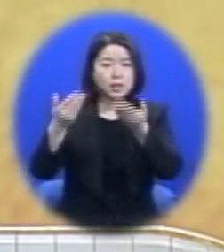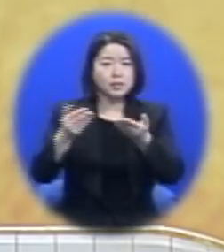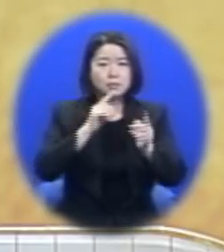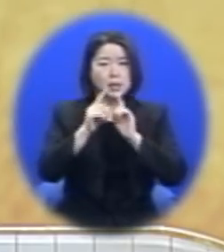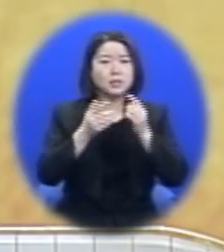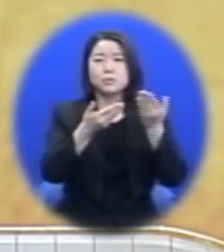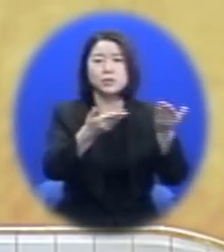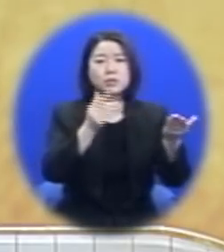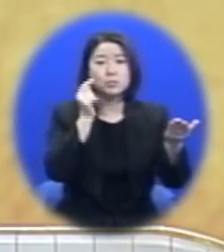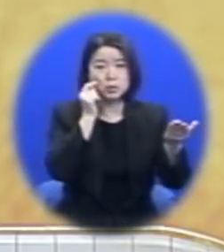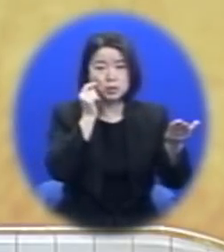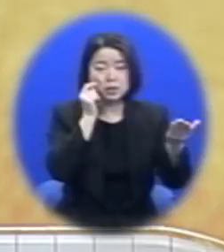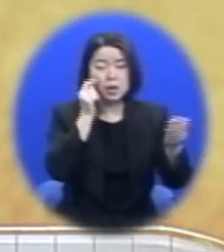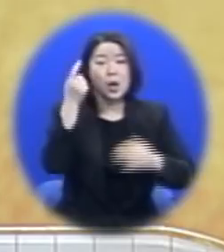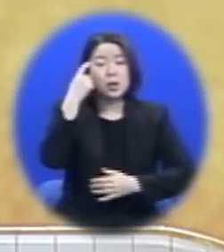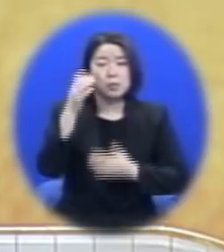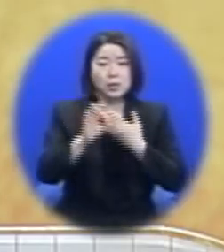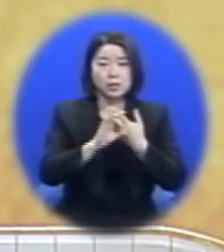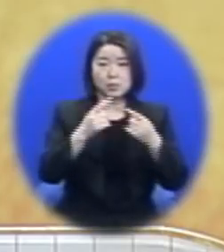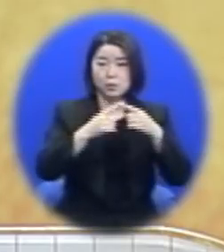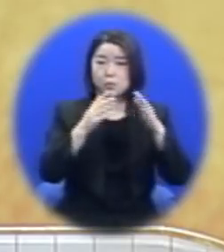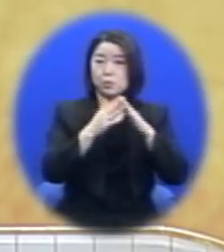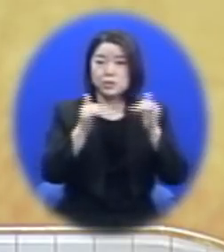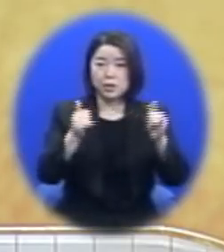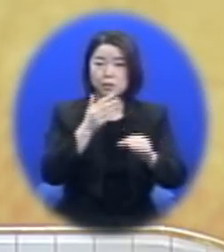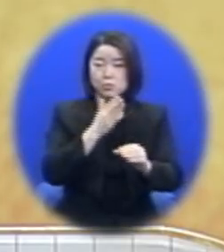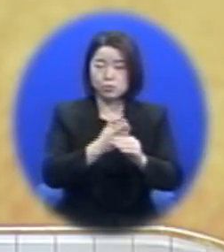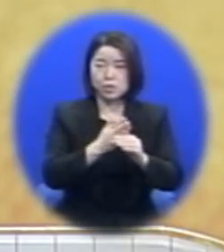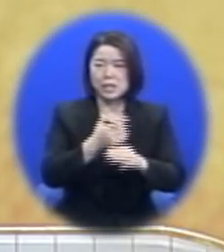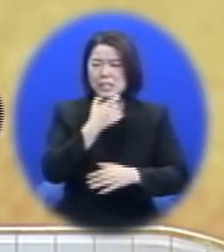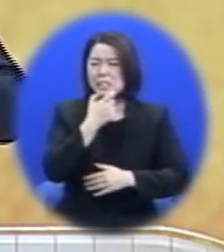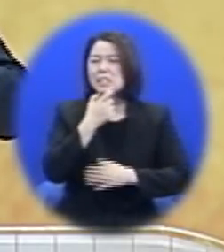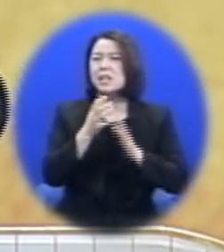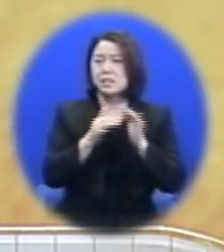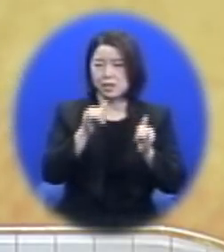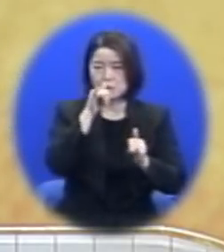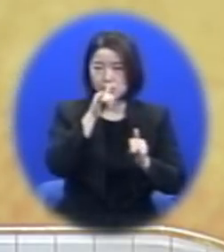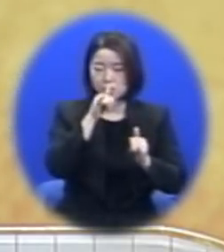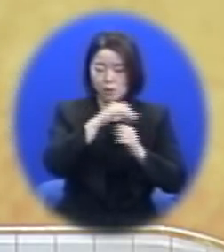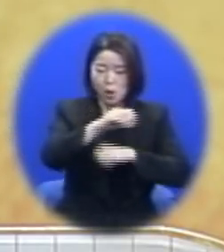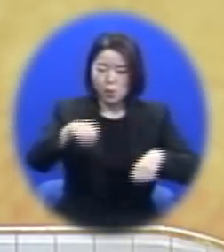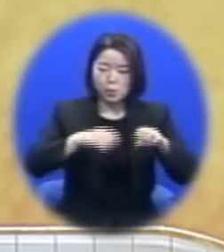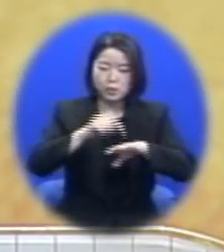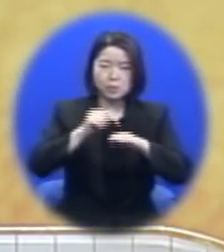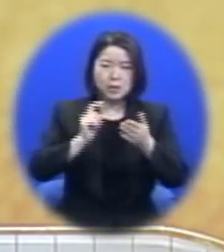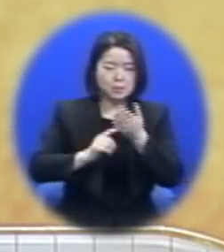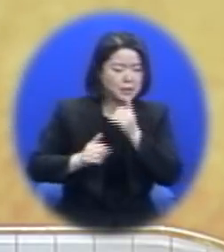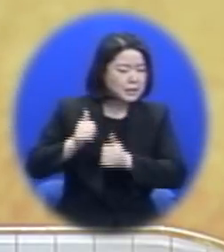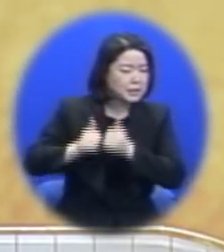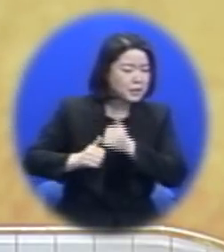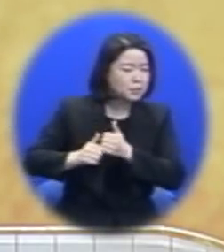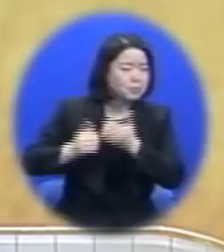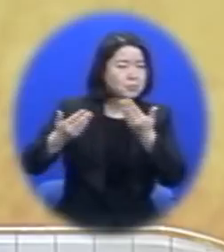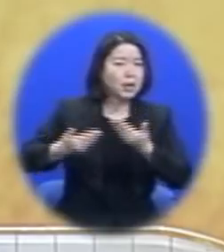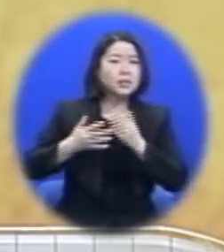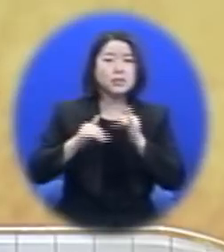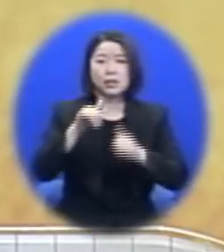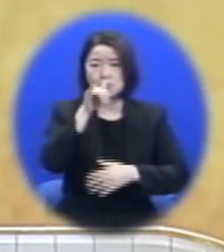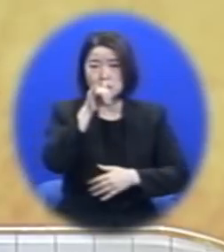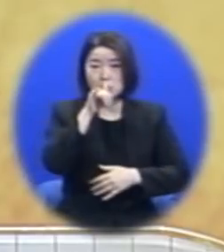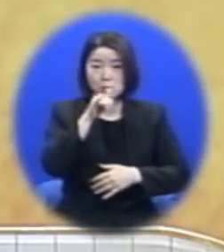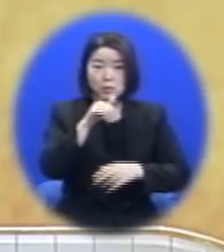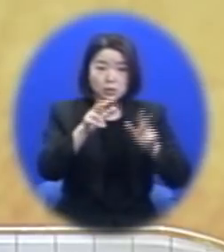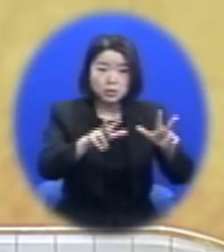중에 싫어하는 분들이 있으니까. 그런 설교 들으면 오히려 마음이 시험되는 분들이 있으니까. 있잖아요,